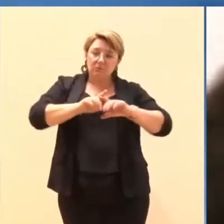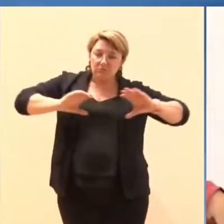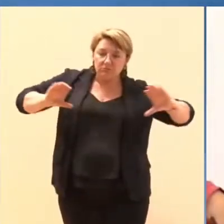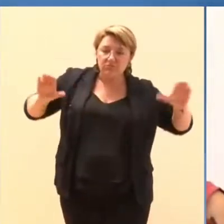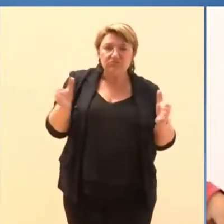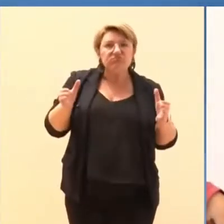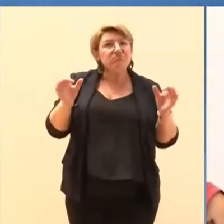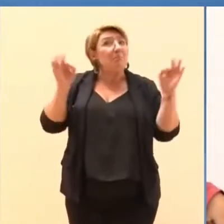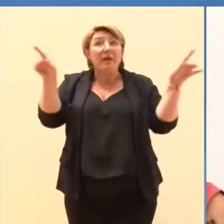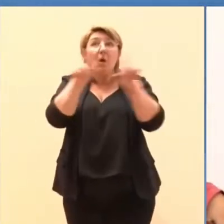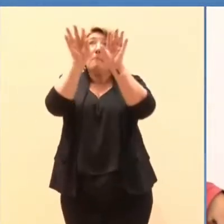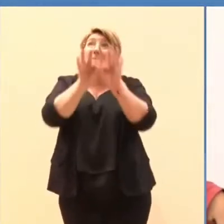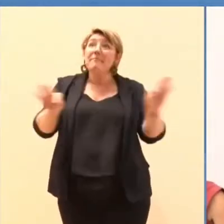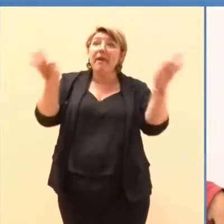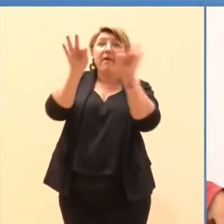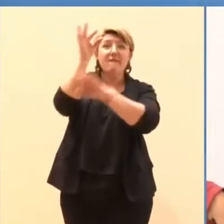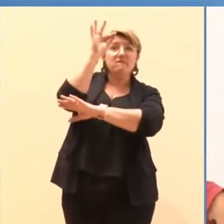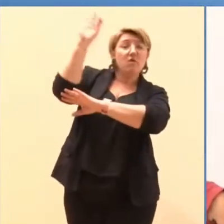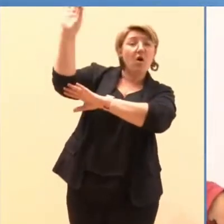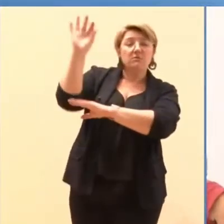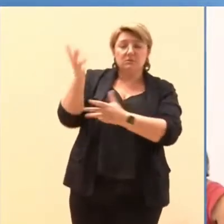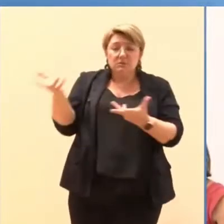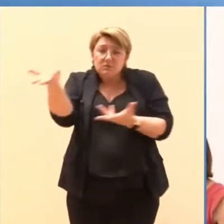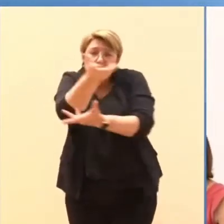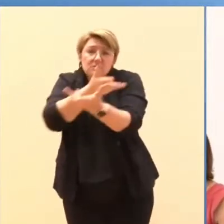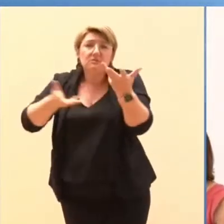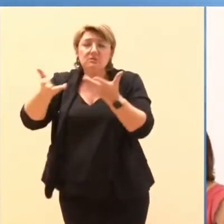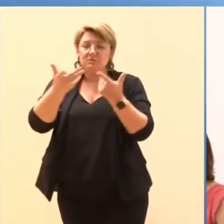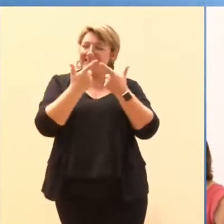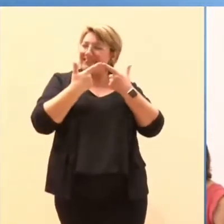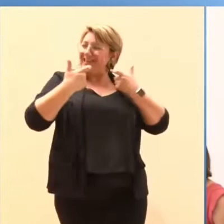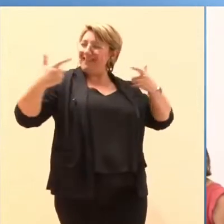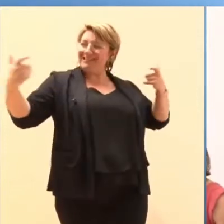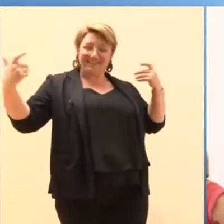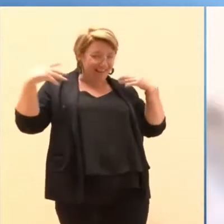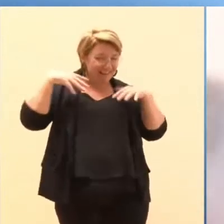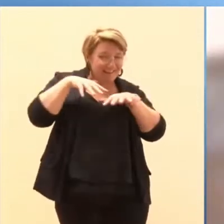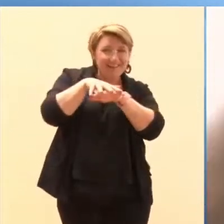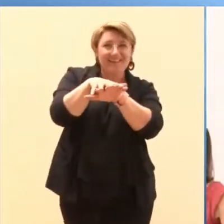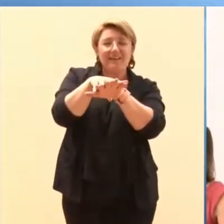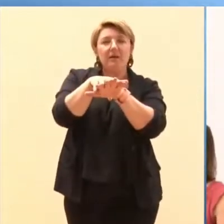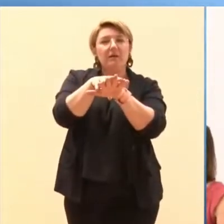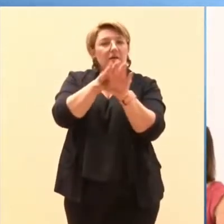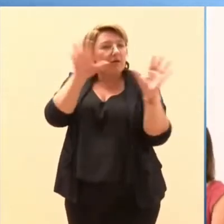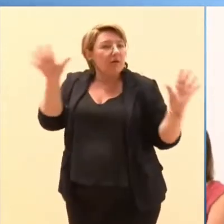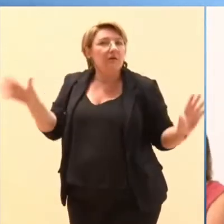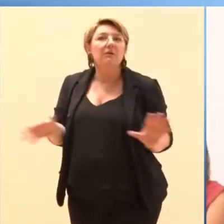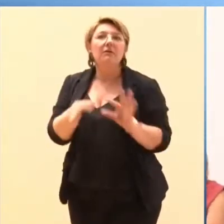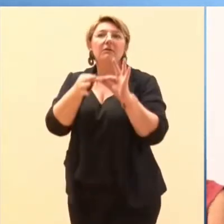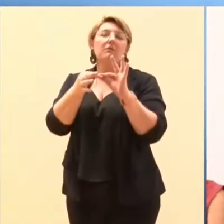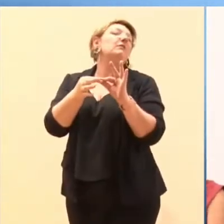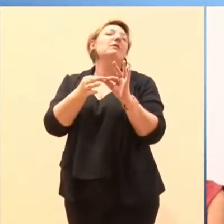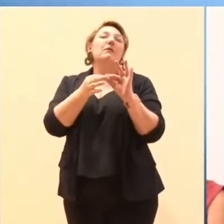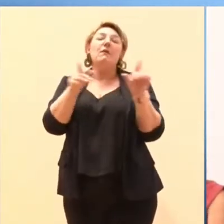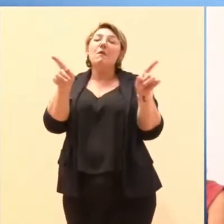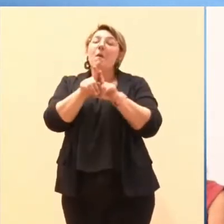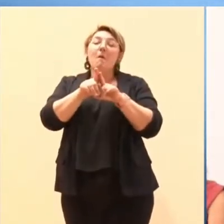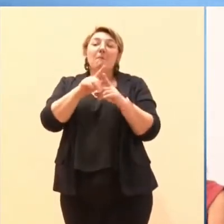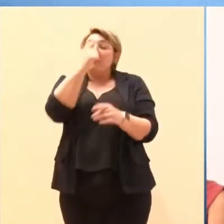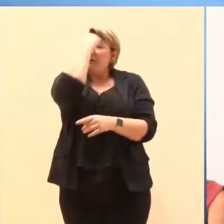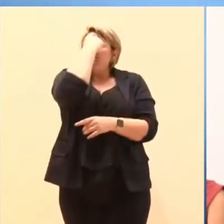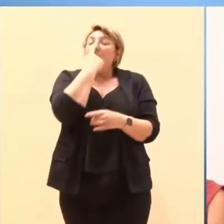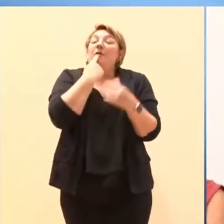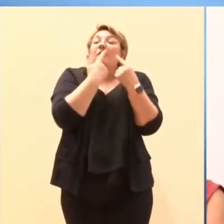échange, qui vit sa diversité, sans ignorer tout ce qui doit rassembler. C'est une nation tout entière avec